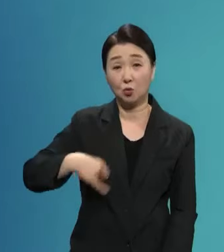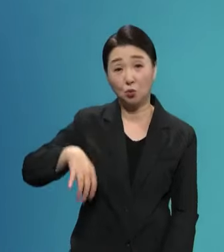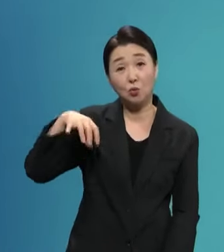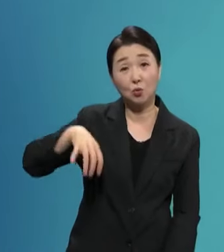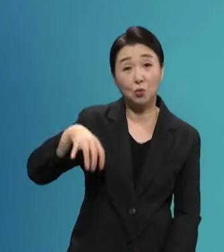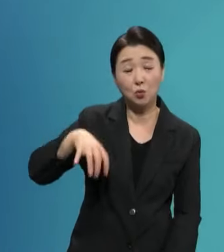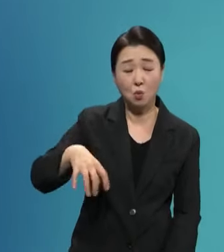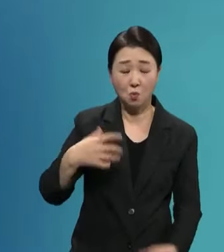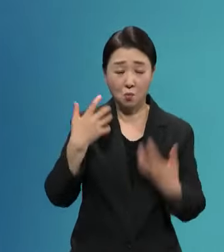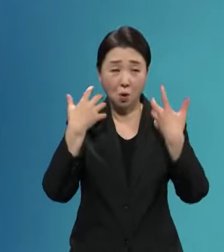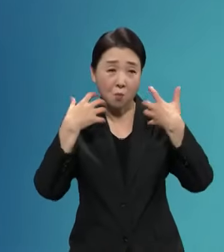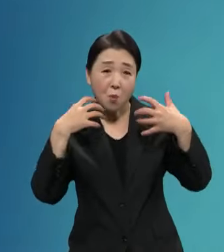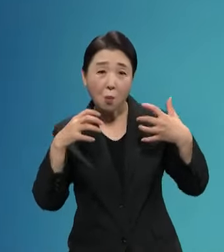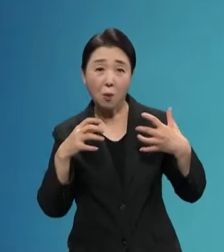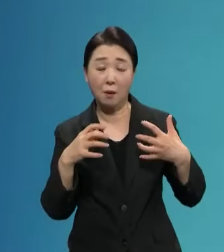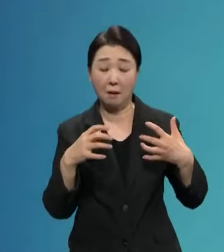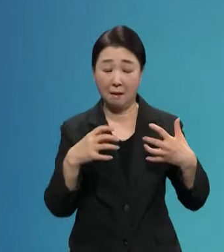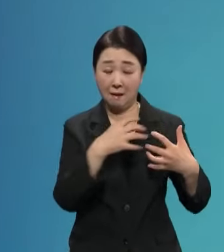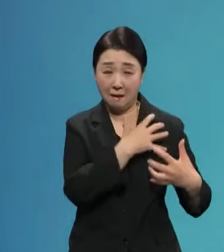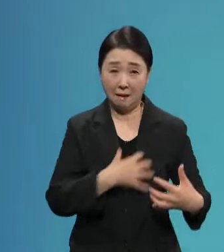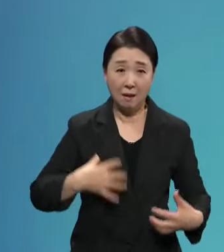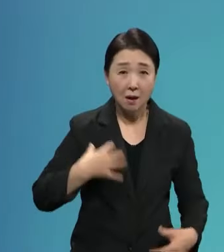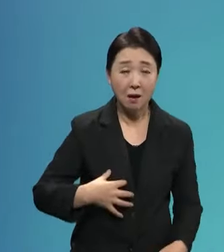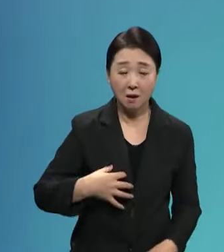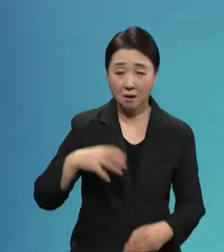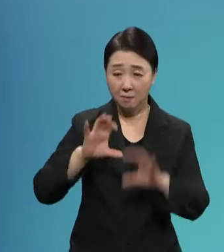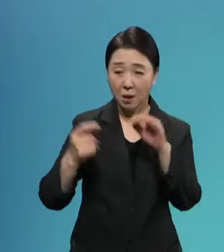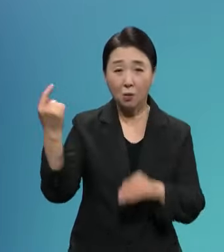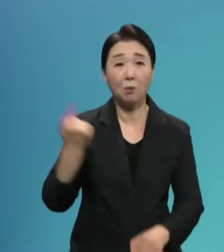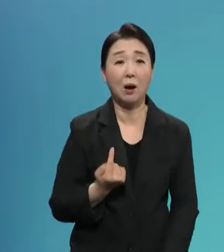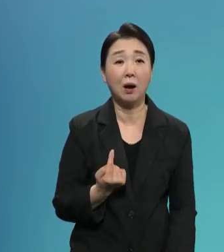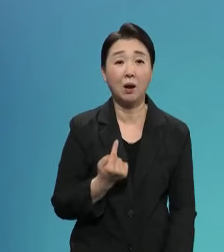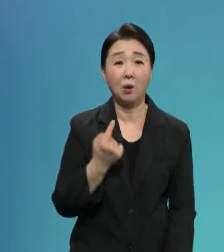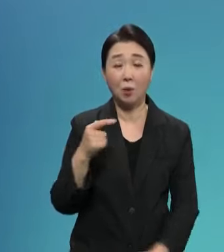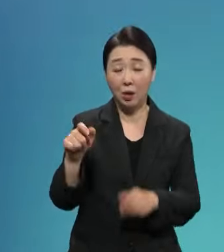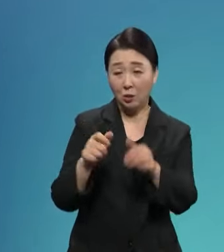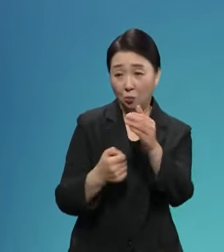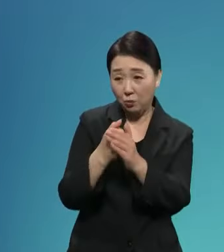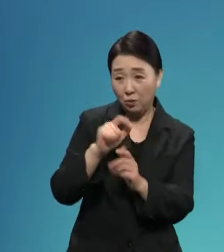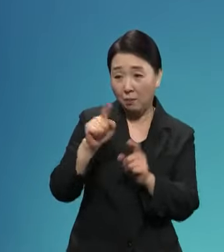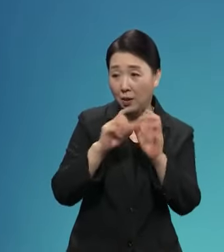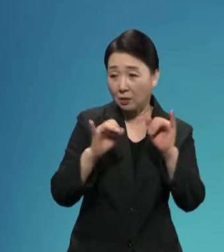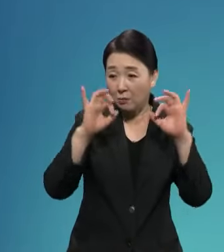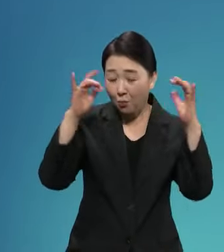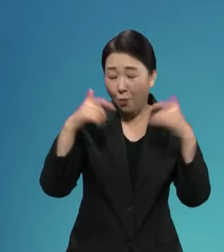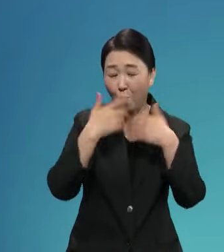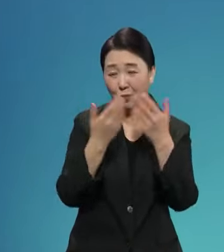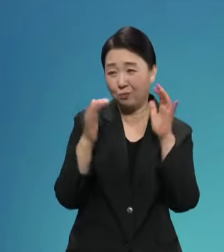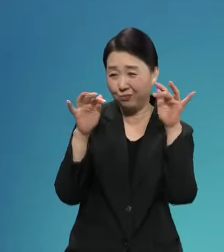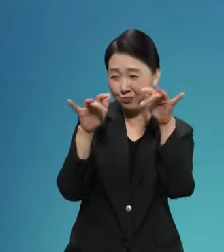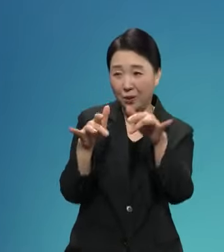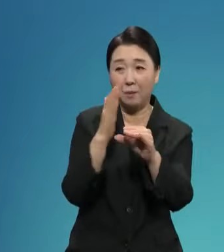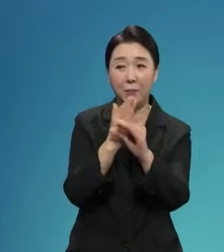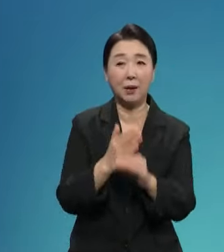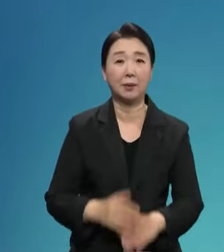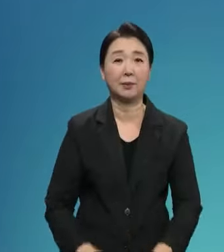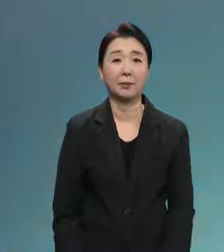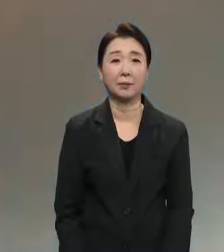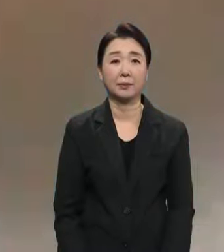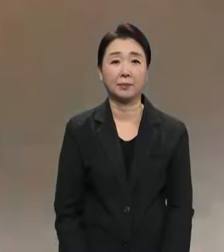중국 쓰촨성에서 표범 한 마리가 마을로 내려왔습니다. 특이한 장면에 마을 사람들이 모두 모여드는 진풍경이